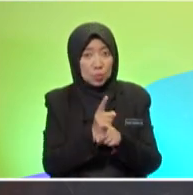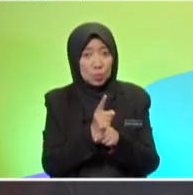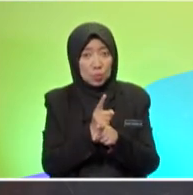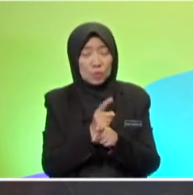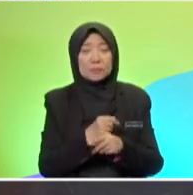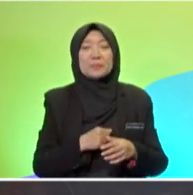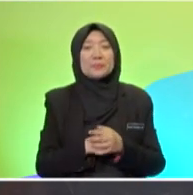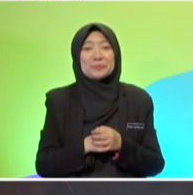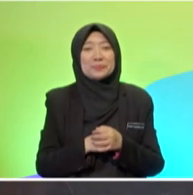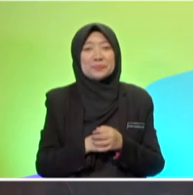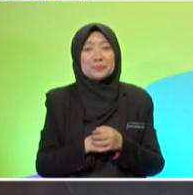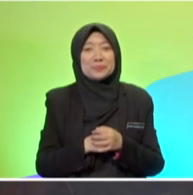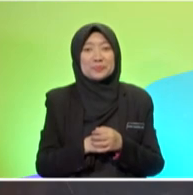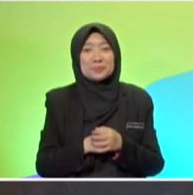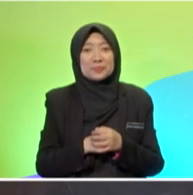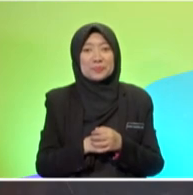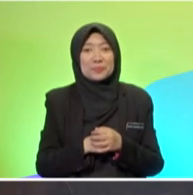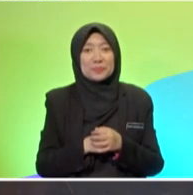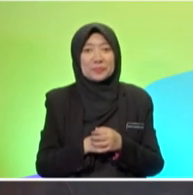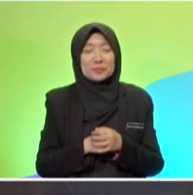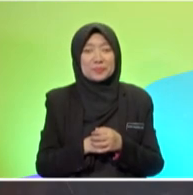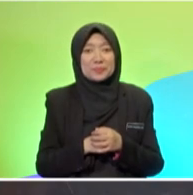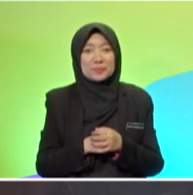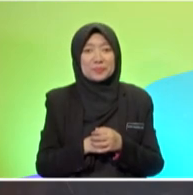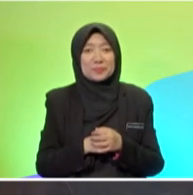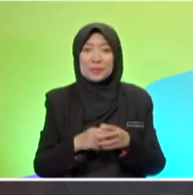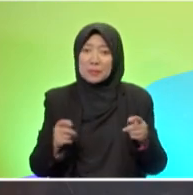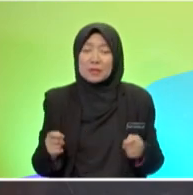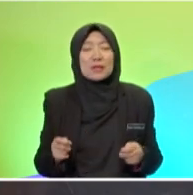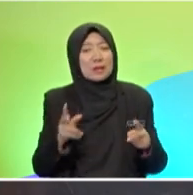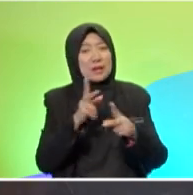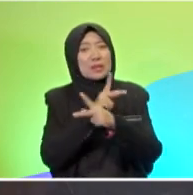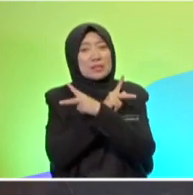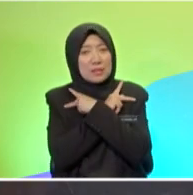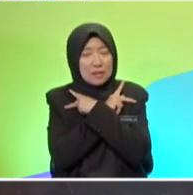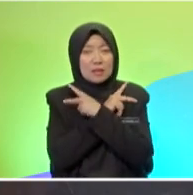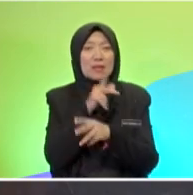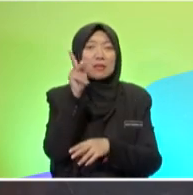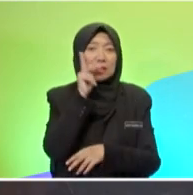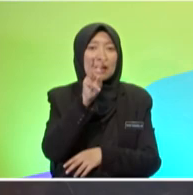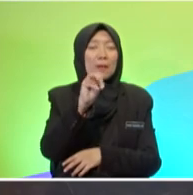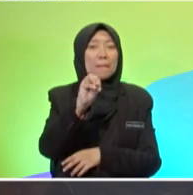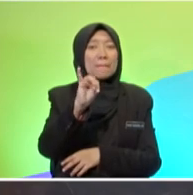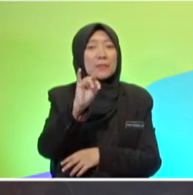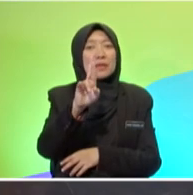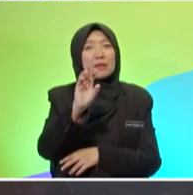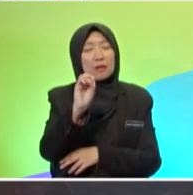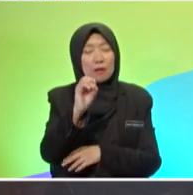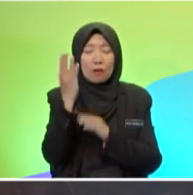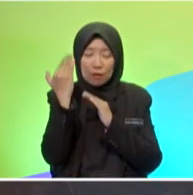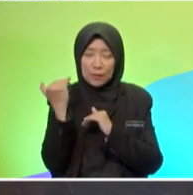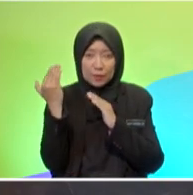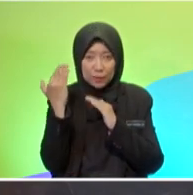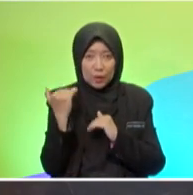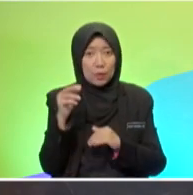Betul. Okey. Baik. Terima kasih Kakak Mira. Cikgu harap murid-murid cikgu di rumah pun begitu. Dah